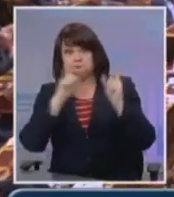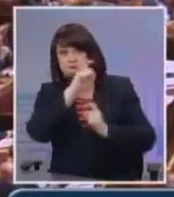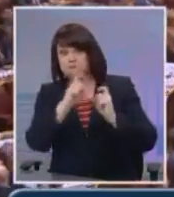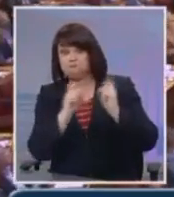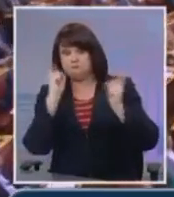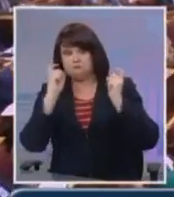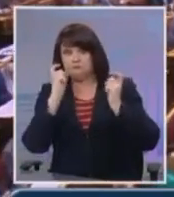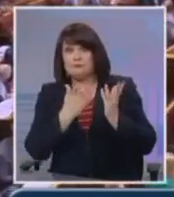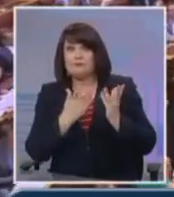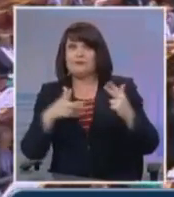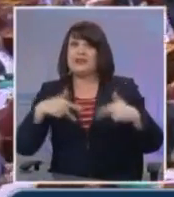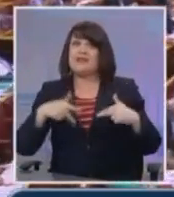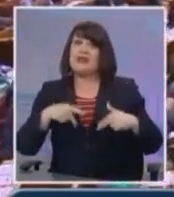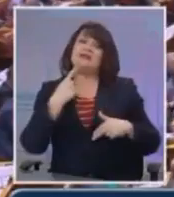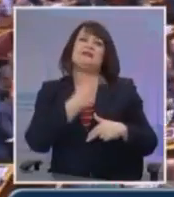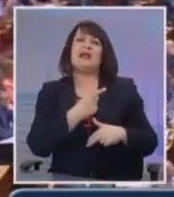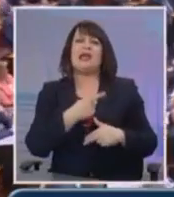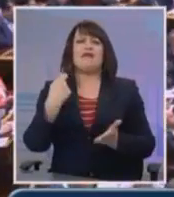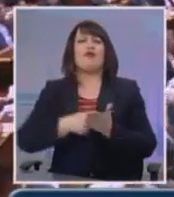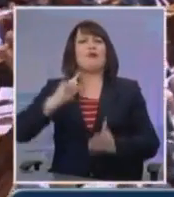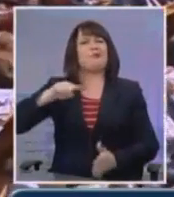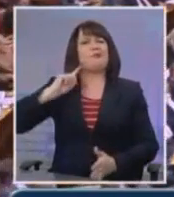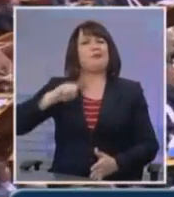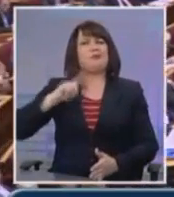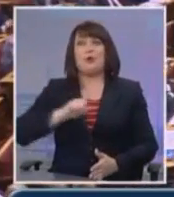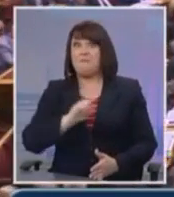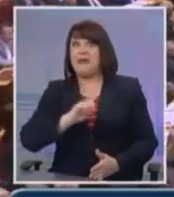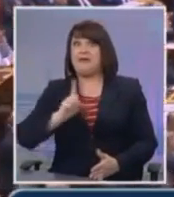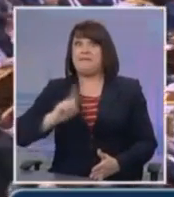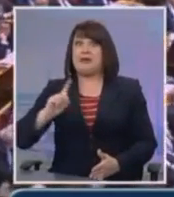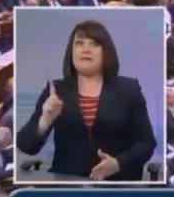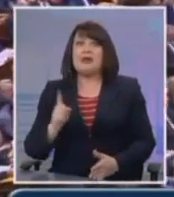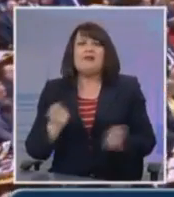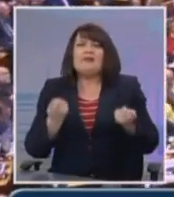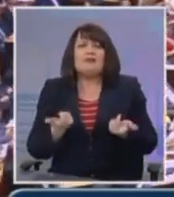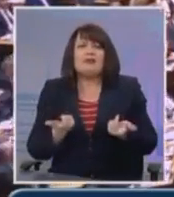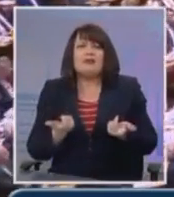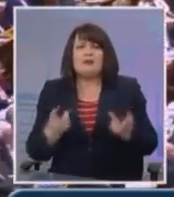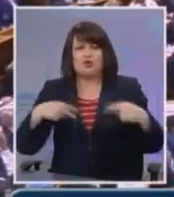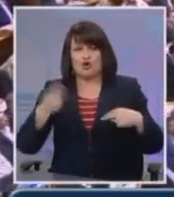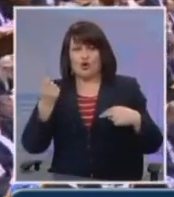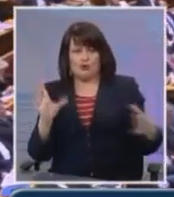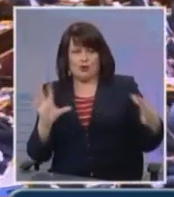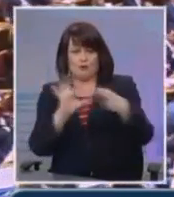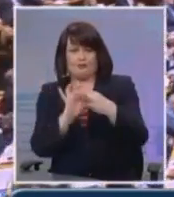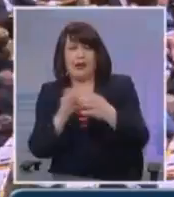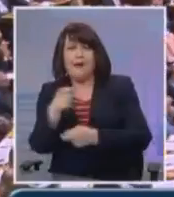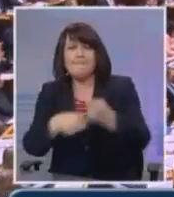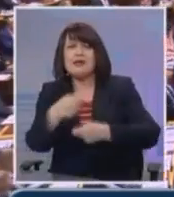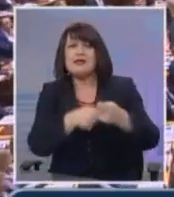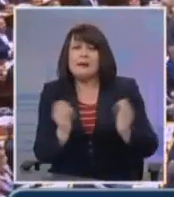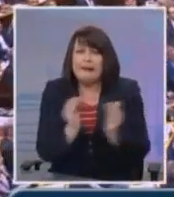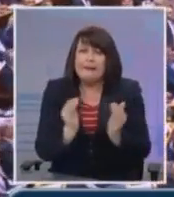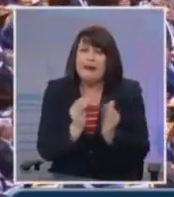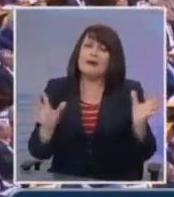οποία ομνύει στην πάταξη της φοροδιαφυγής δεν έχει κάνει τίποτα ακόμα για να συνδέσει μικρές επιχειρήσεις με το Υπουργείο Οικονομικών. Και γιατί δεν